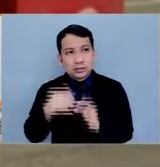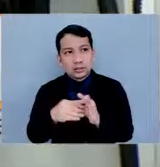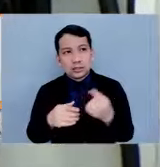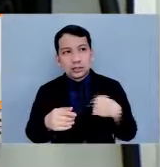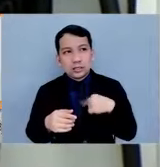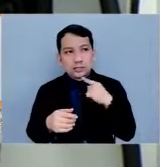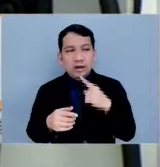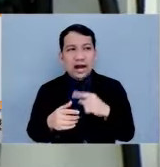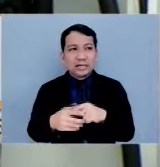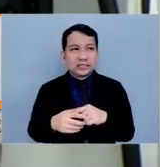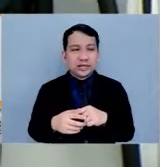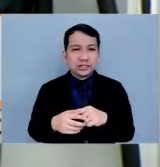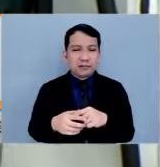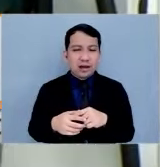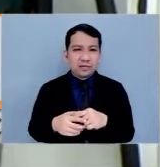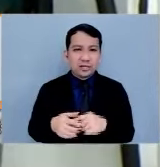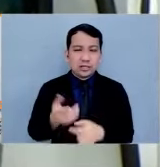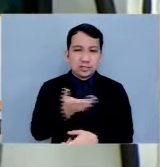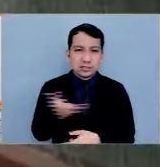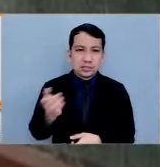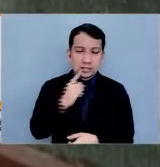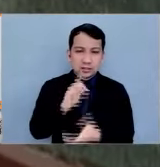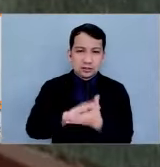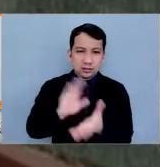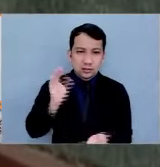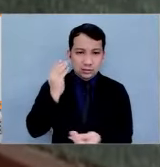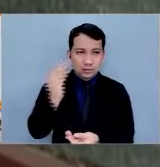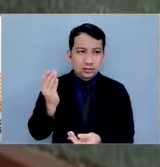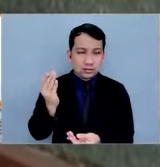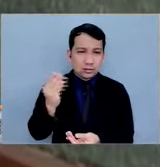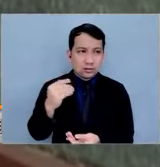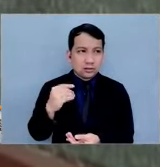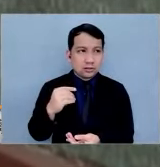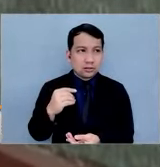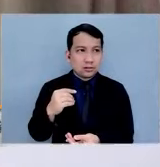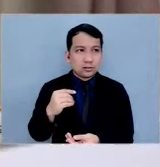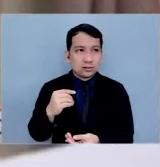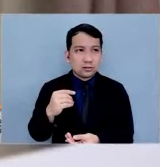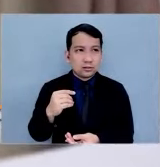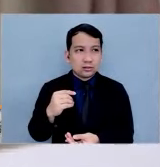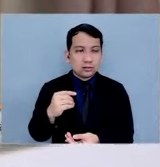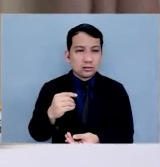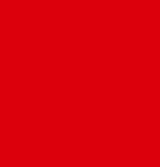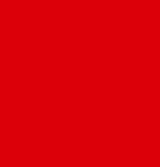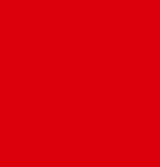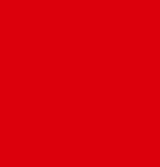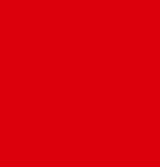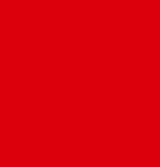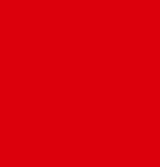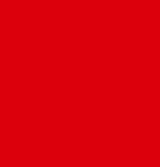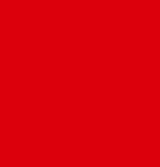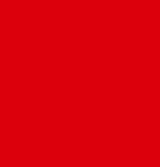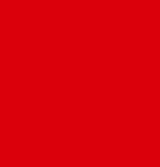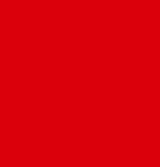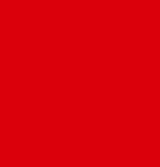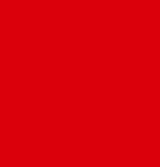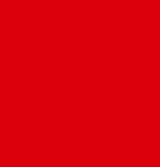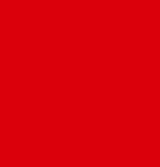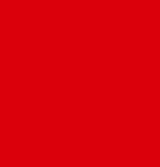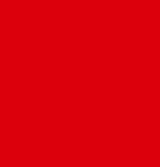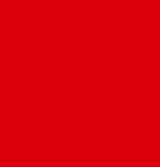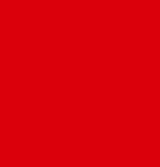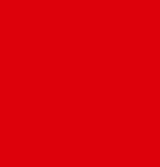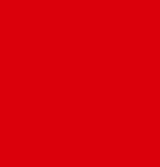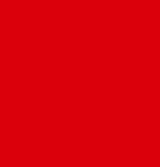tayo ng sapat na supply ng lokal na bigas. Yan ay para hindi na natin kakailanganing mag-angkat. Mga kapatid,